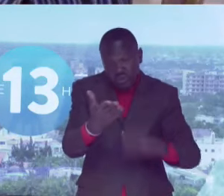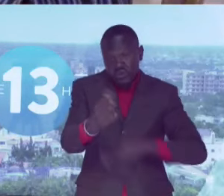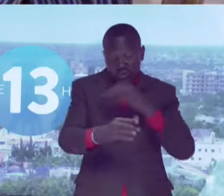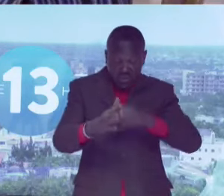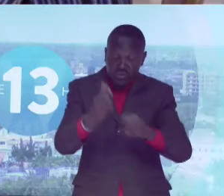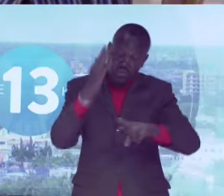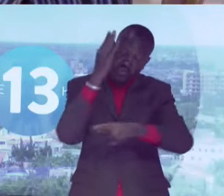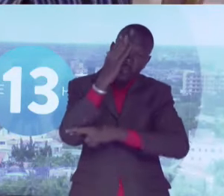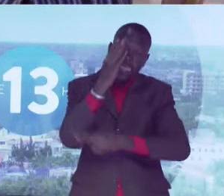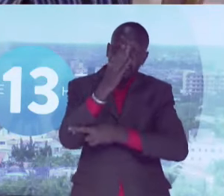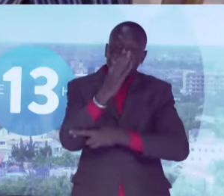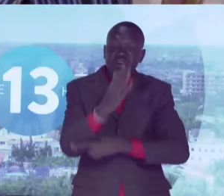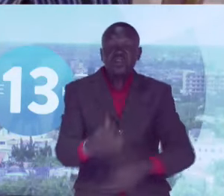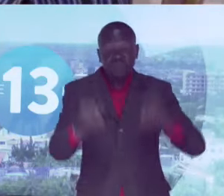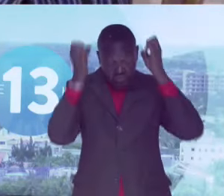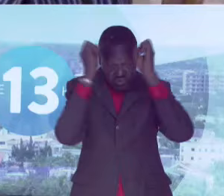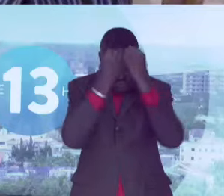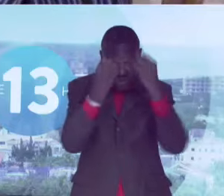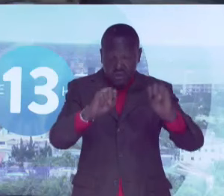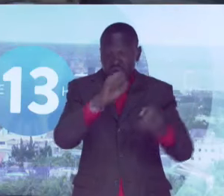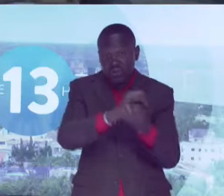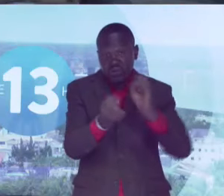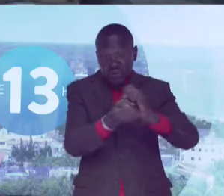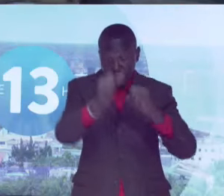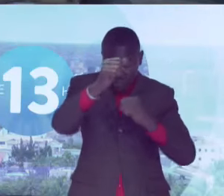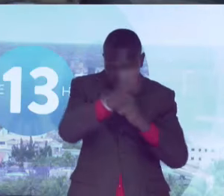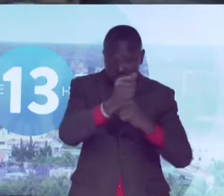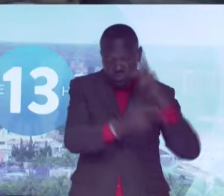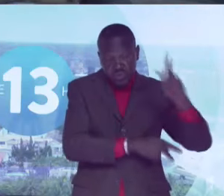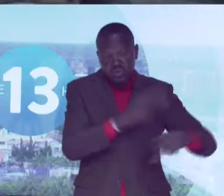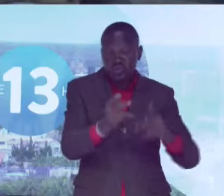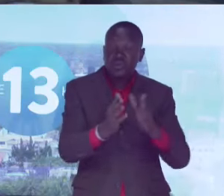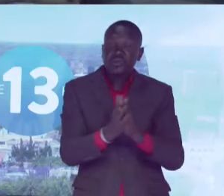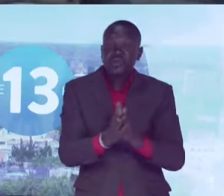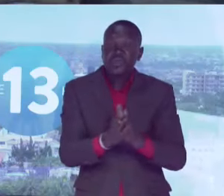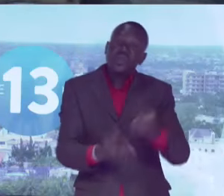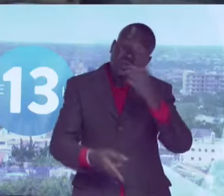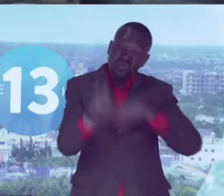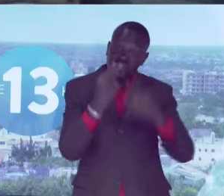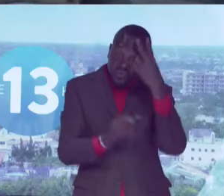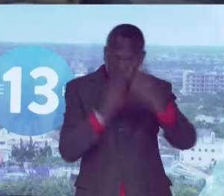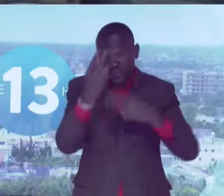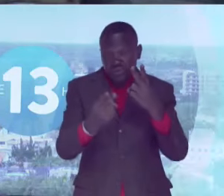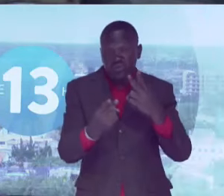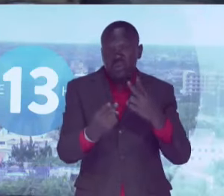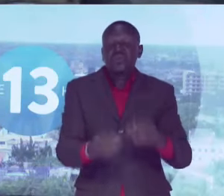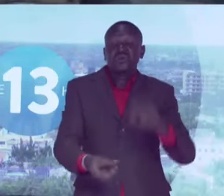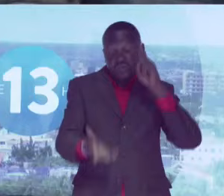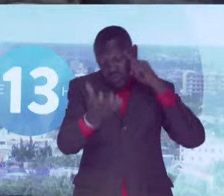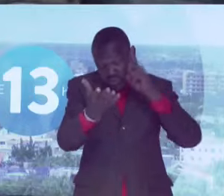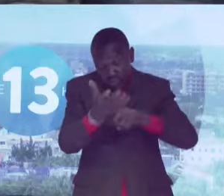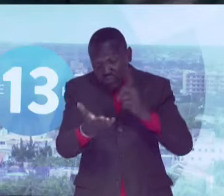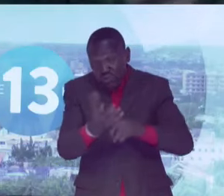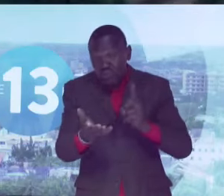sous-région, insiste le chef de l'État. Pour protéger la population. Vous venez plutôt de suivre l'intervention du président sur